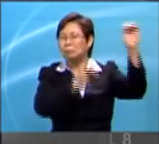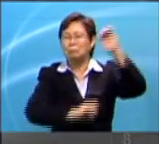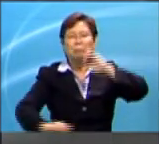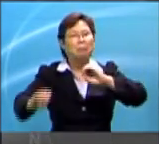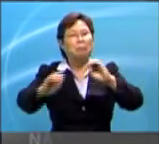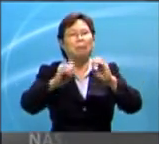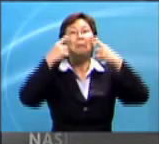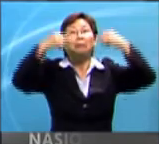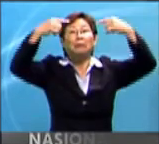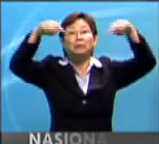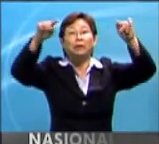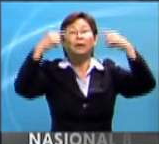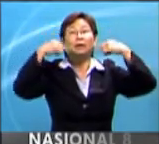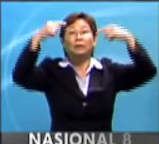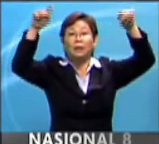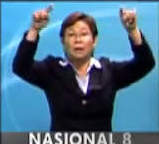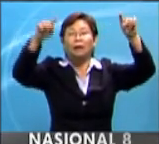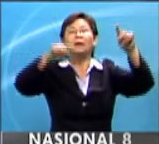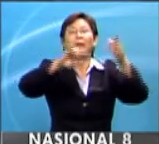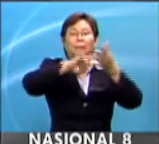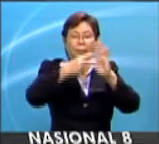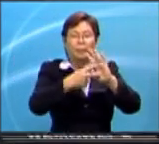kejayaannya adalah